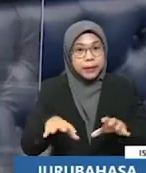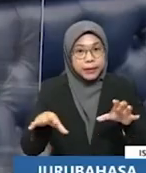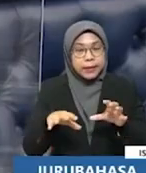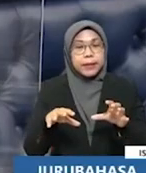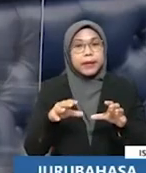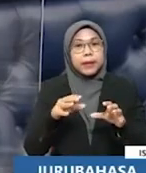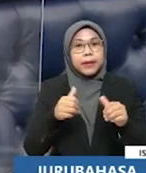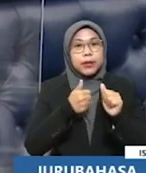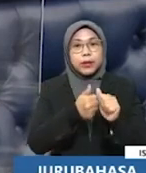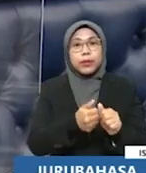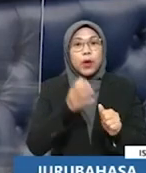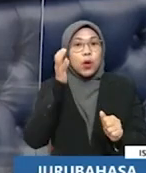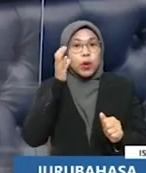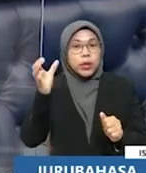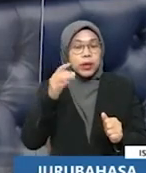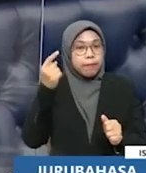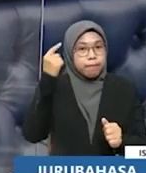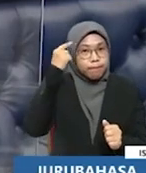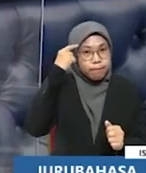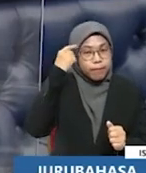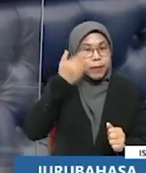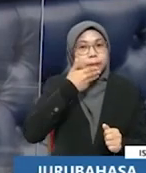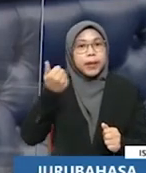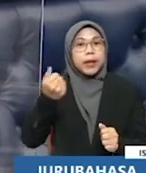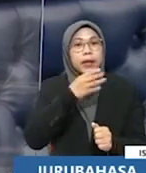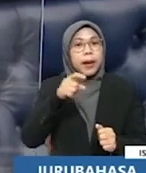dilaksanakan mana-mana konsep yang dipikir